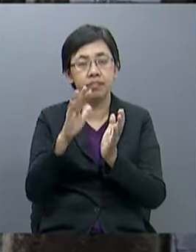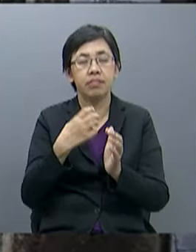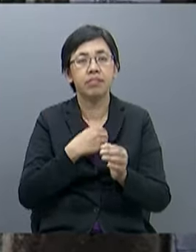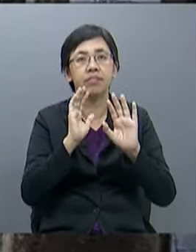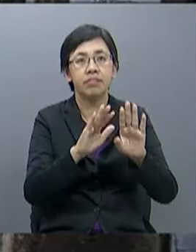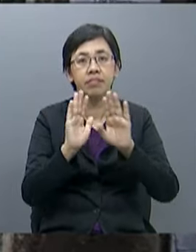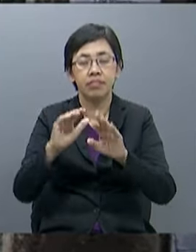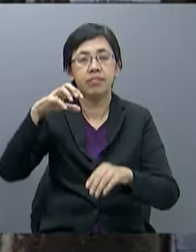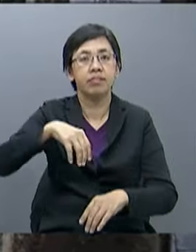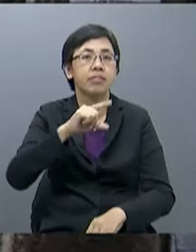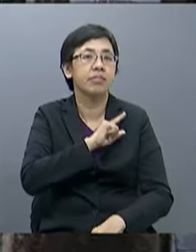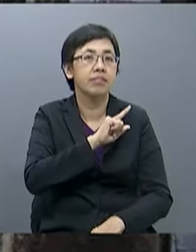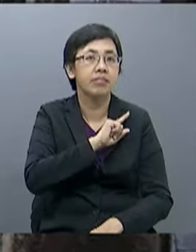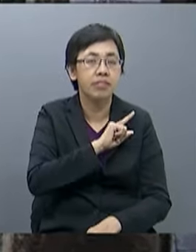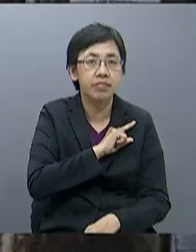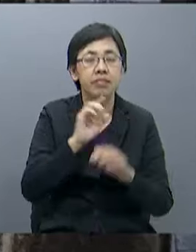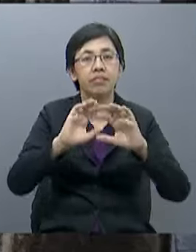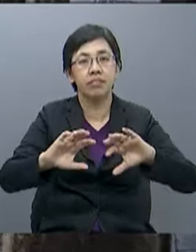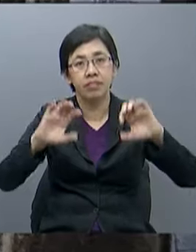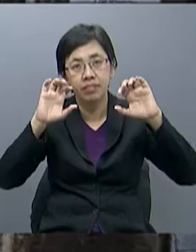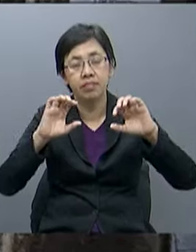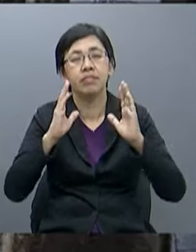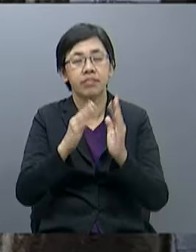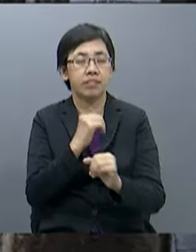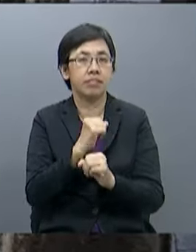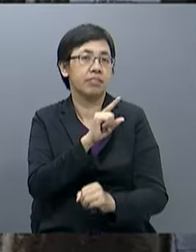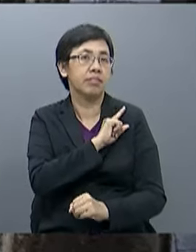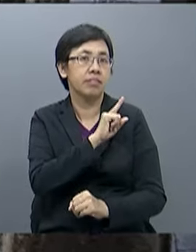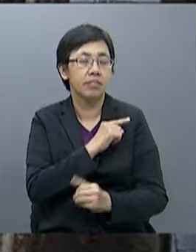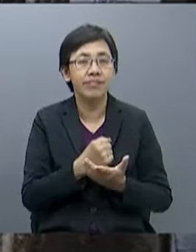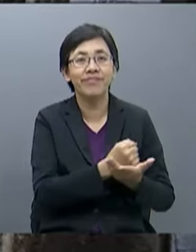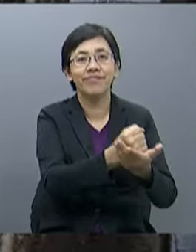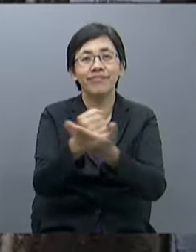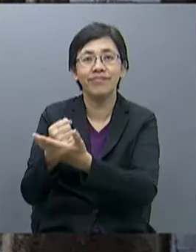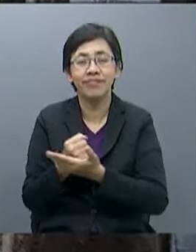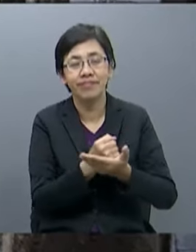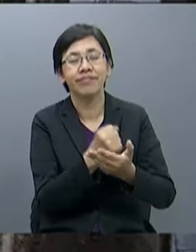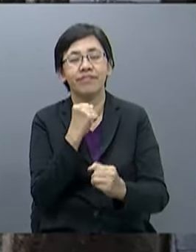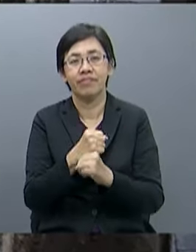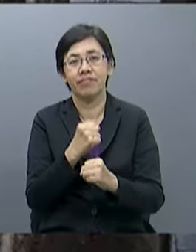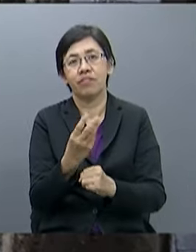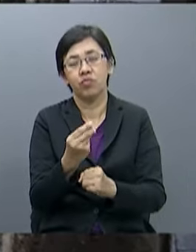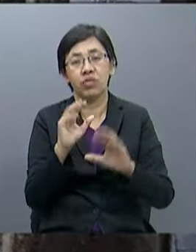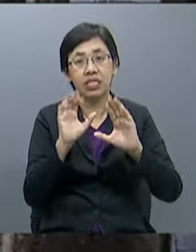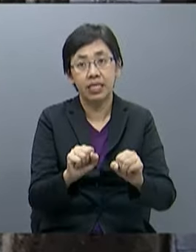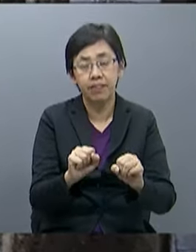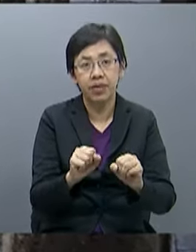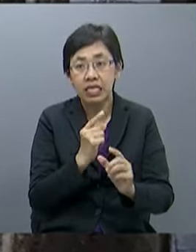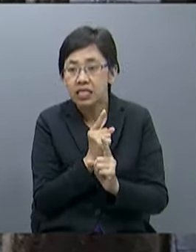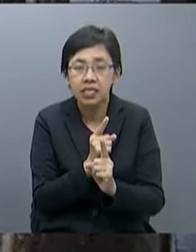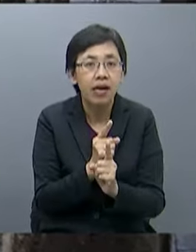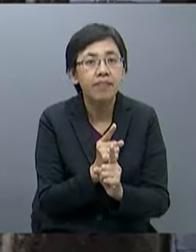ทางหน่วยงานส่วนราชการเจ้าหน้าที่ที่รับผิดชอบได้ช่วยกันเร่งดำเนินการจับกุมติดตามผู้